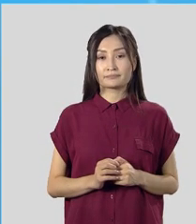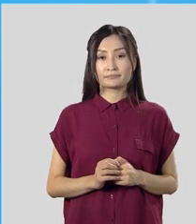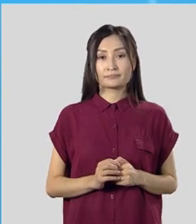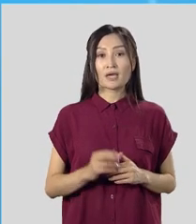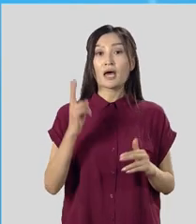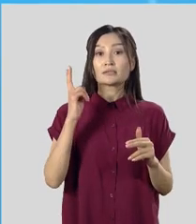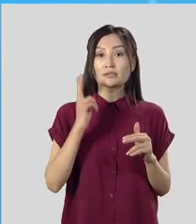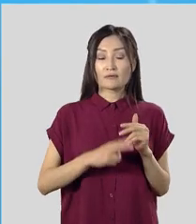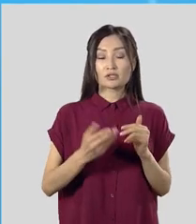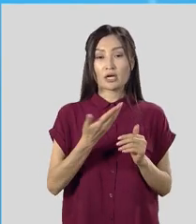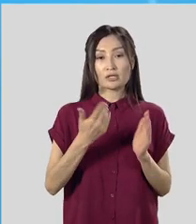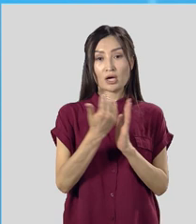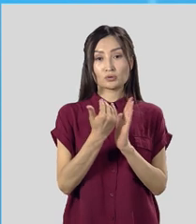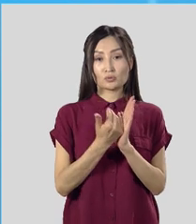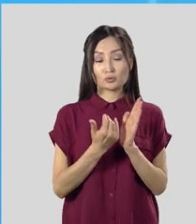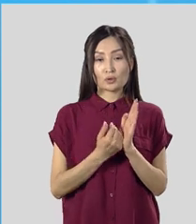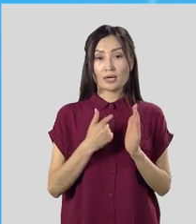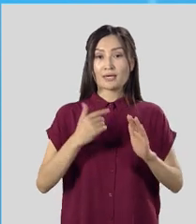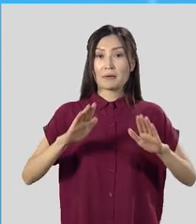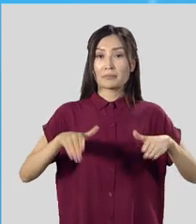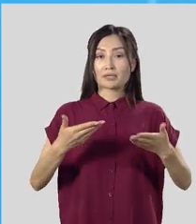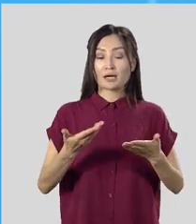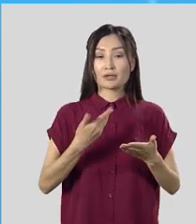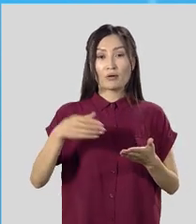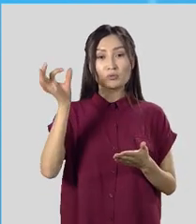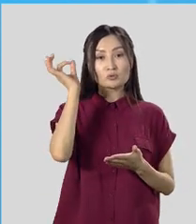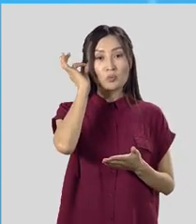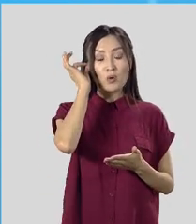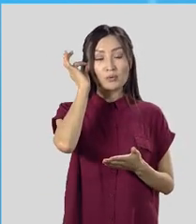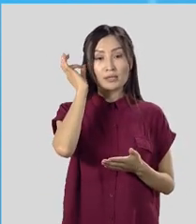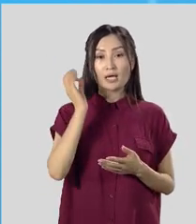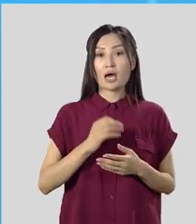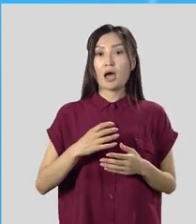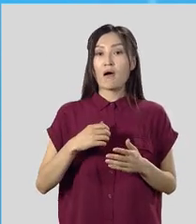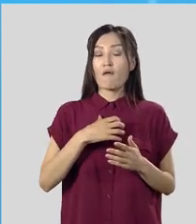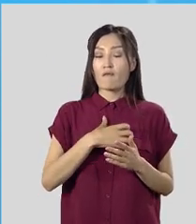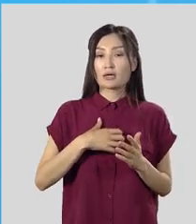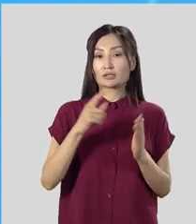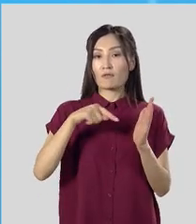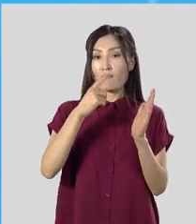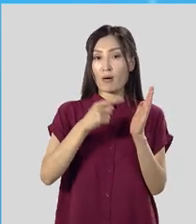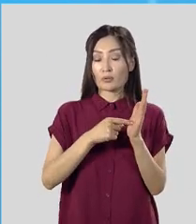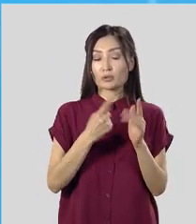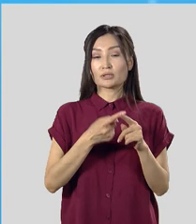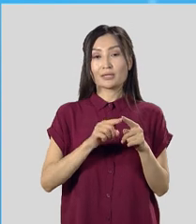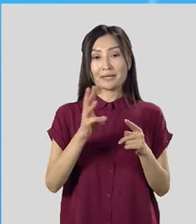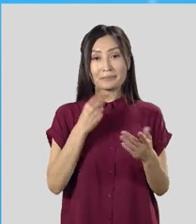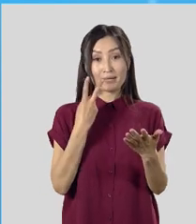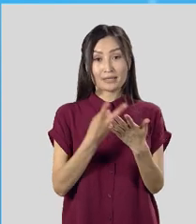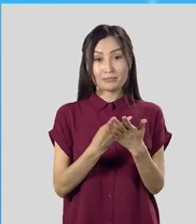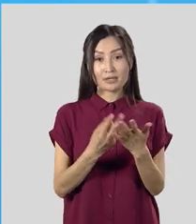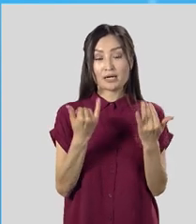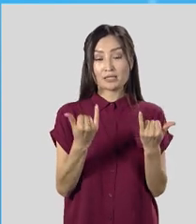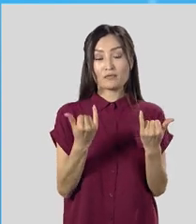завершая наш урок я предлагаю нам вспомнить основные вопросы которые мы рассмотрели